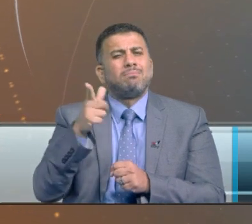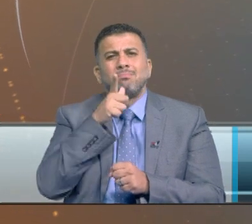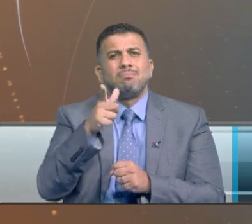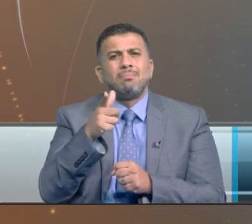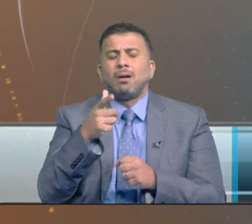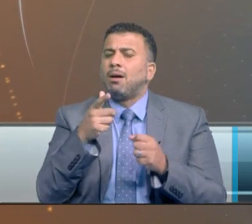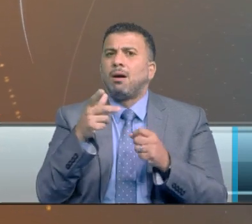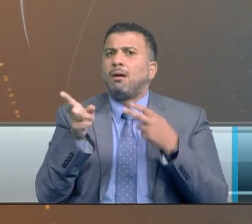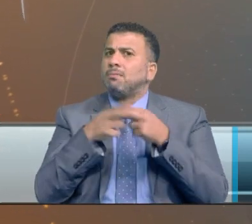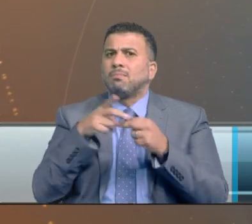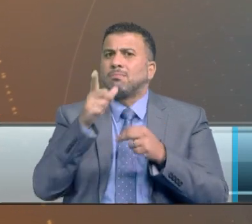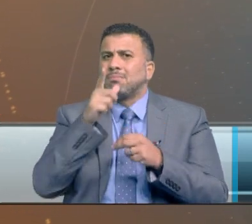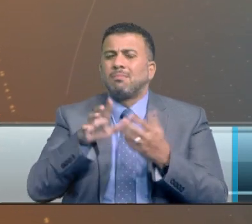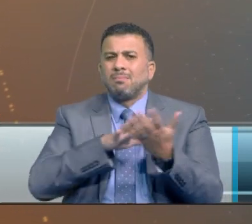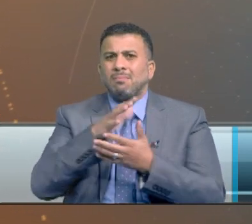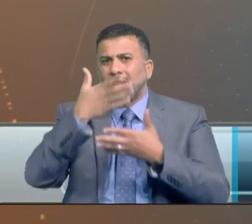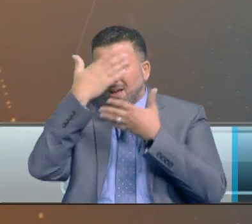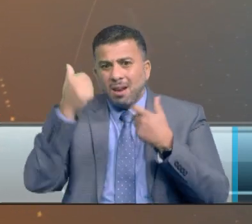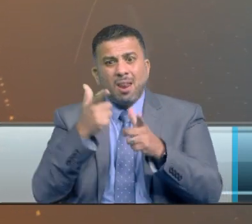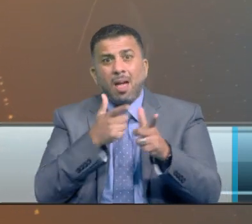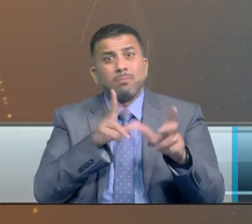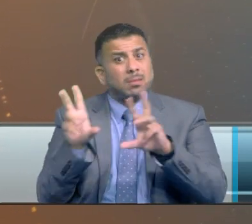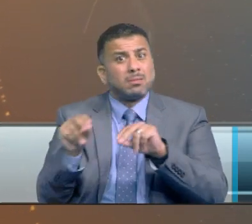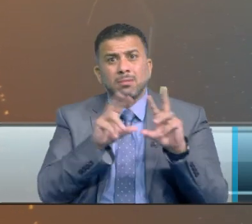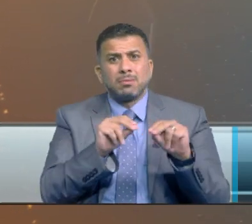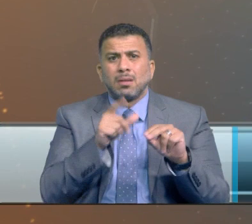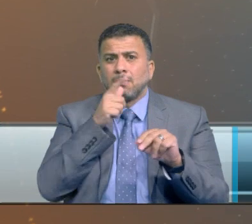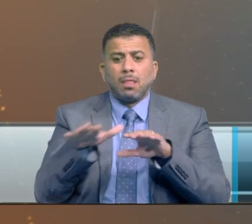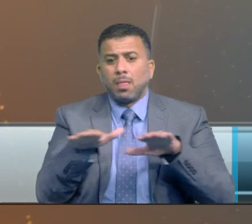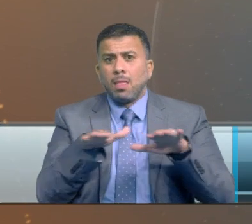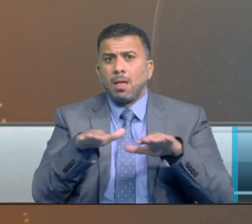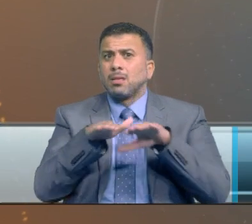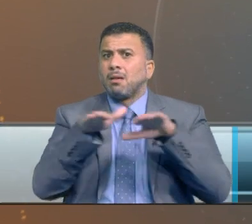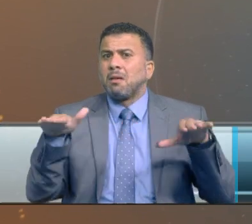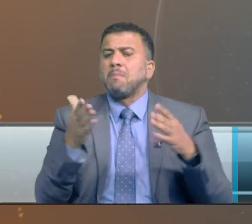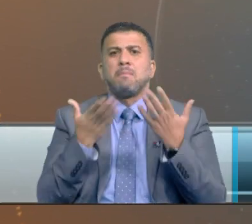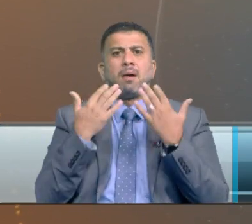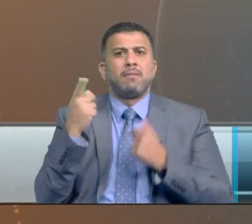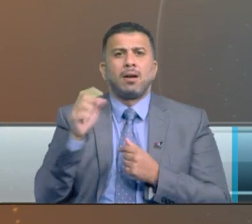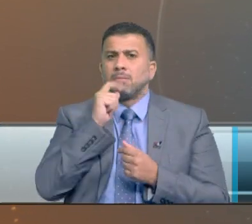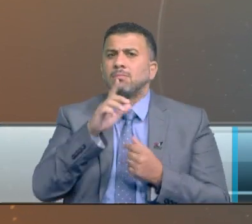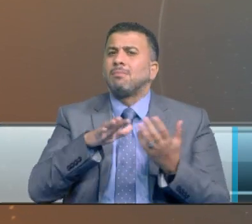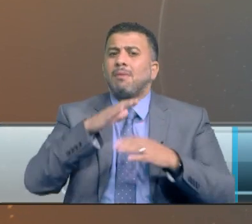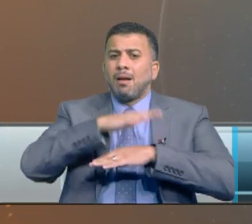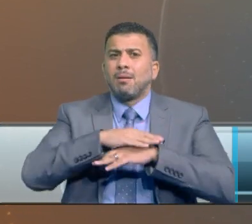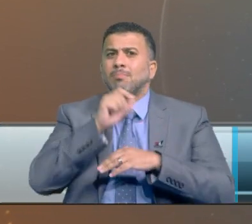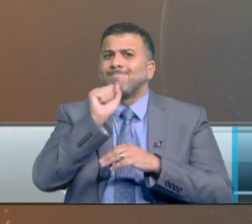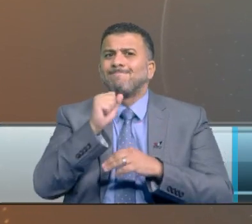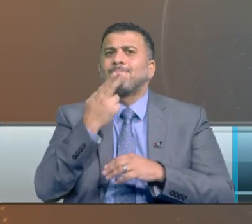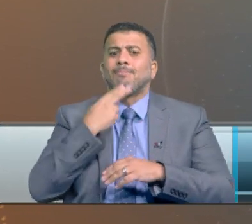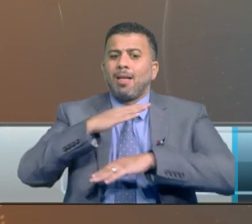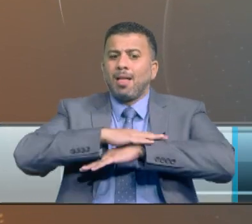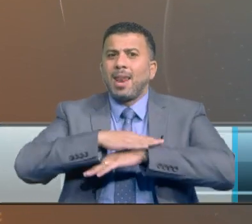ورفضها الدائم لجميع اشكال العنف والارهاب التي تستهدف زعزعه الامن والاستقرار وتتنافى مع القيم